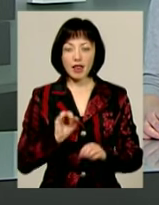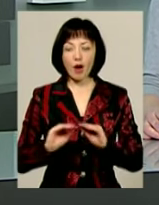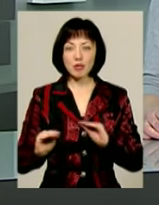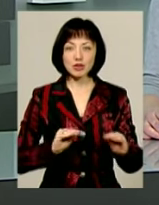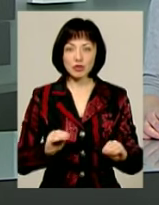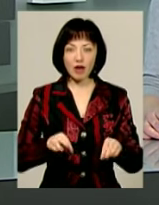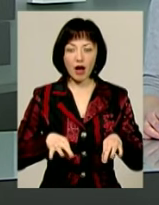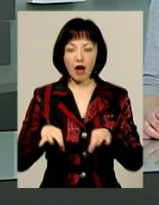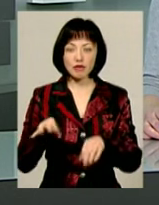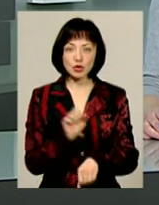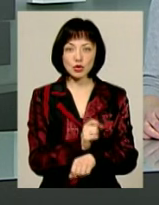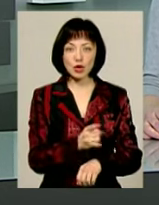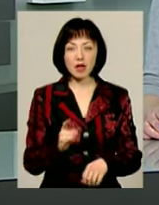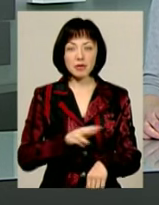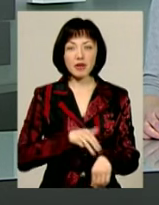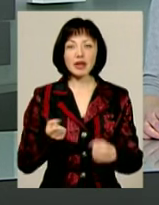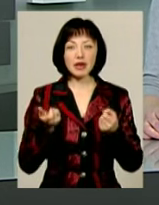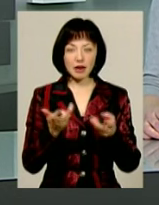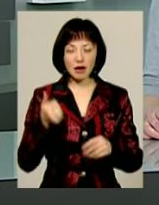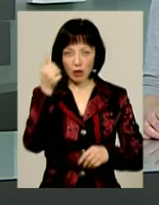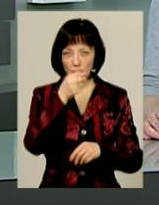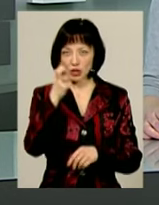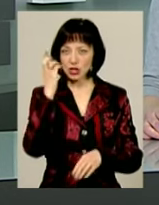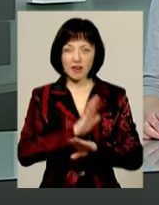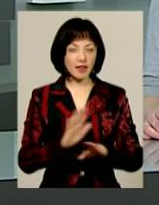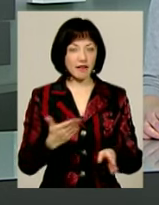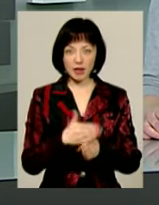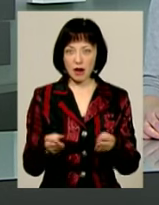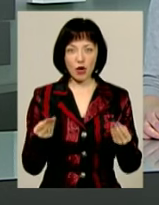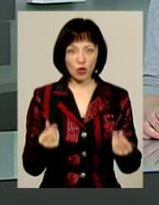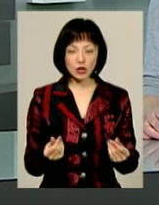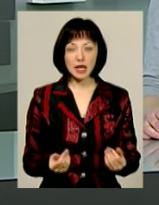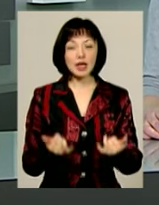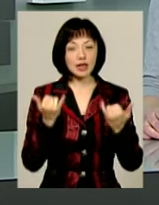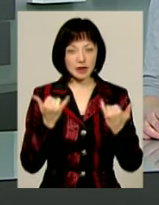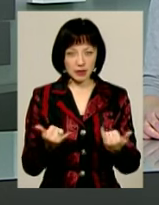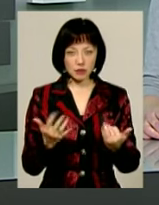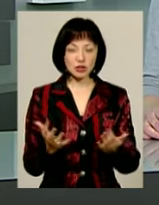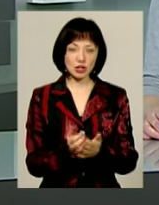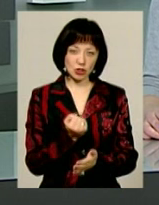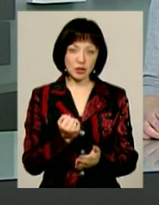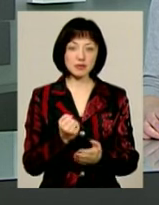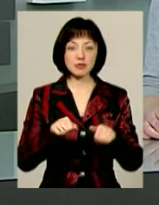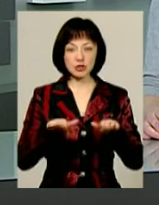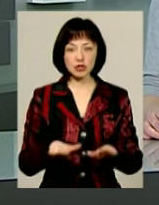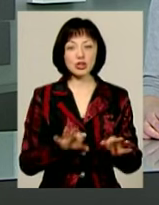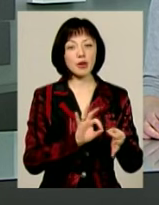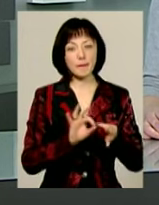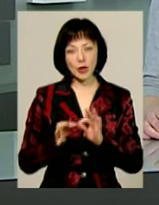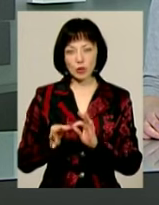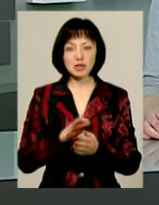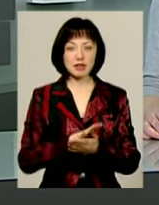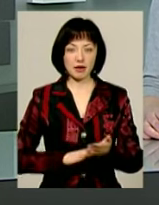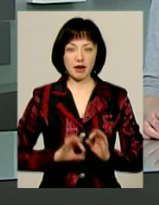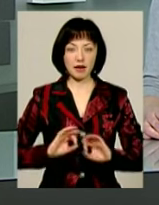облаштування автостоянки правоохоронцям уже кілька років держава не виділяє грошей. Тож нині ті знайшли золоту середину. Подробиці – далі